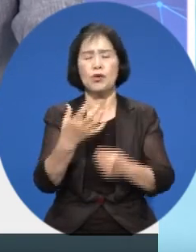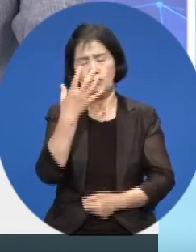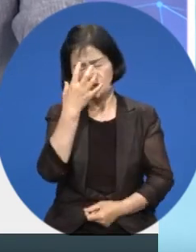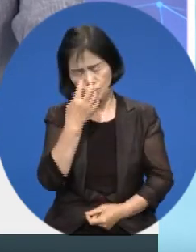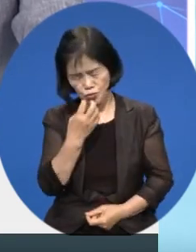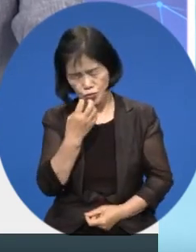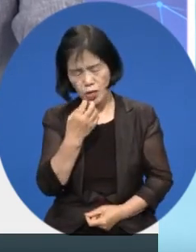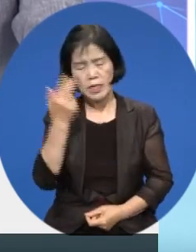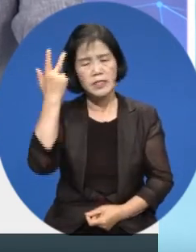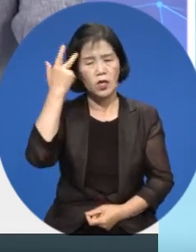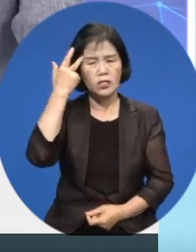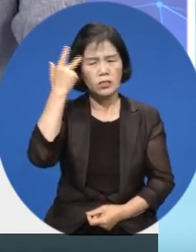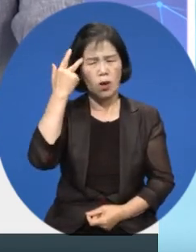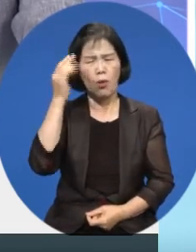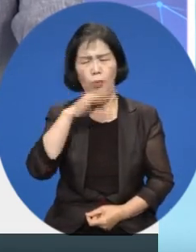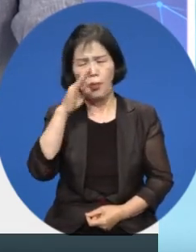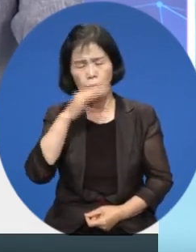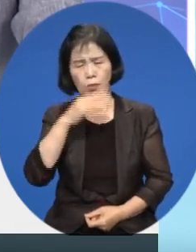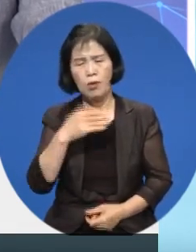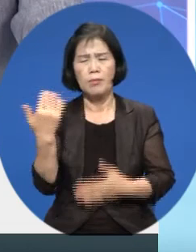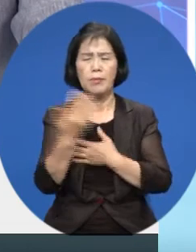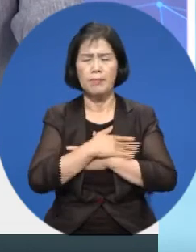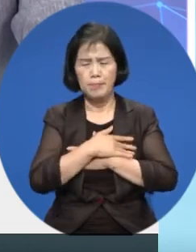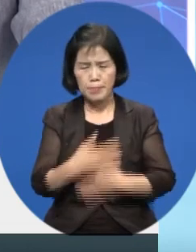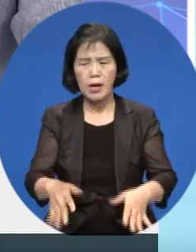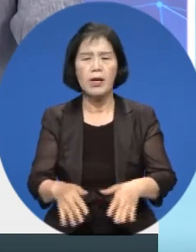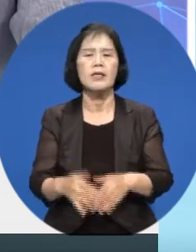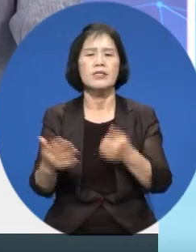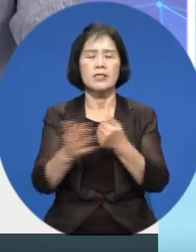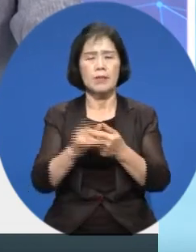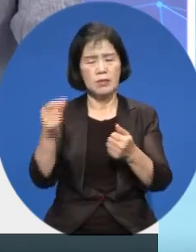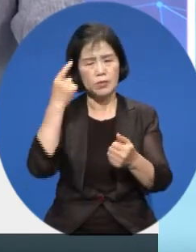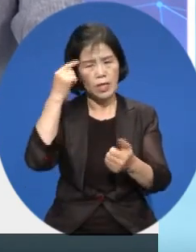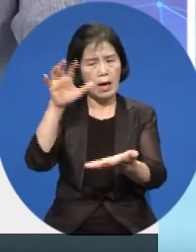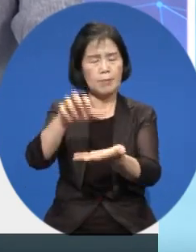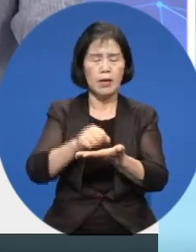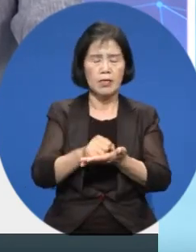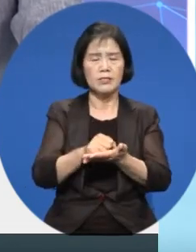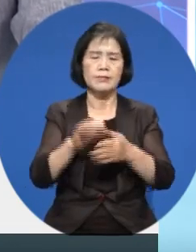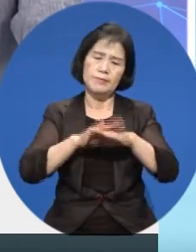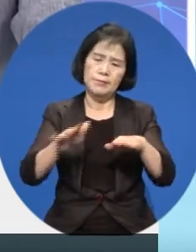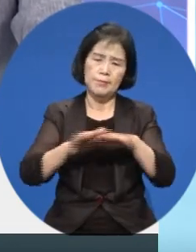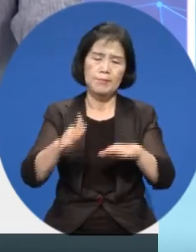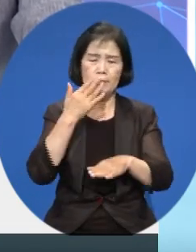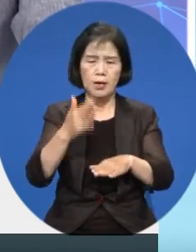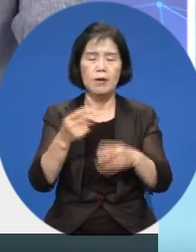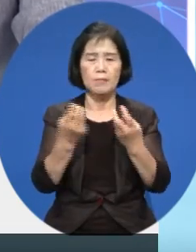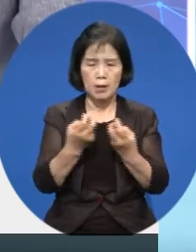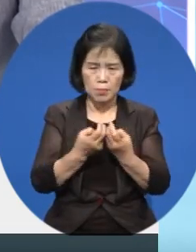정신적으로 황폐화되어 있고 심신이 지쳐 있습니다 그런 부분을 이유라 할 수 있는 필요함을 해수 시킬 수 있는 수단이 바로